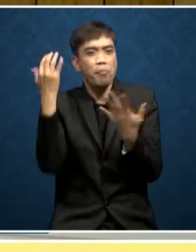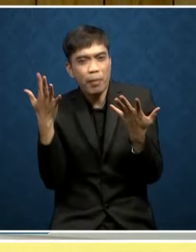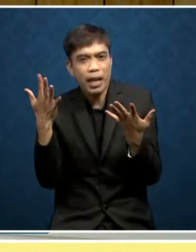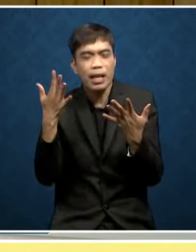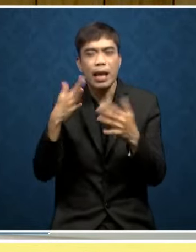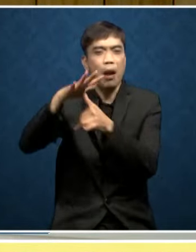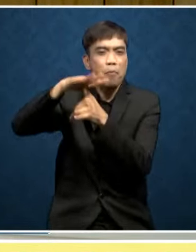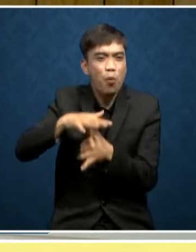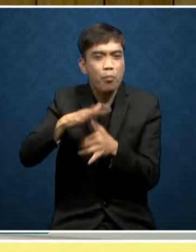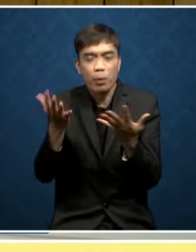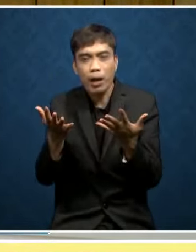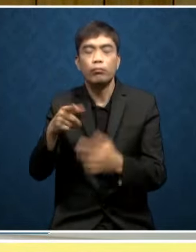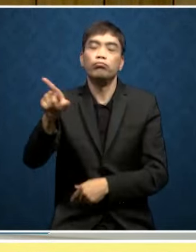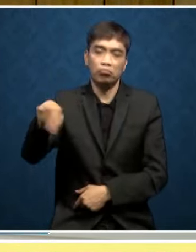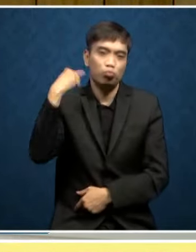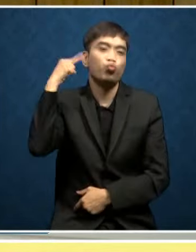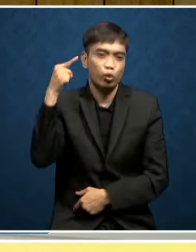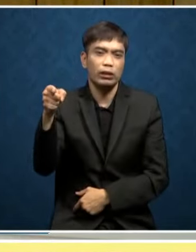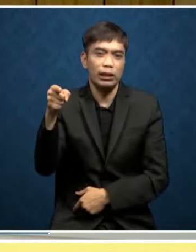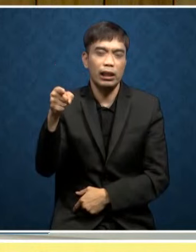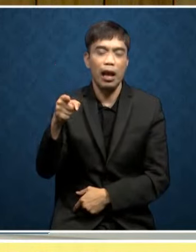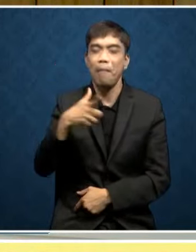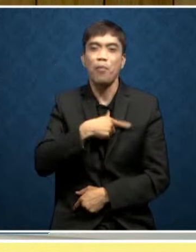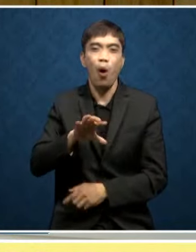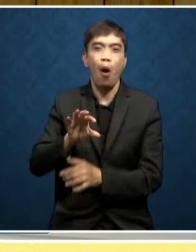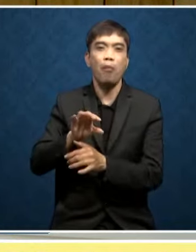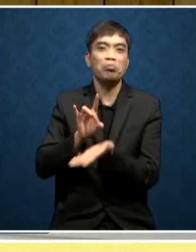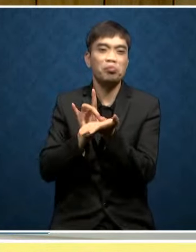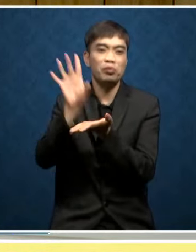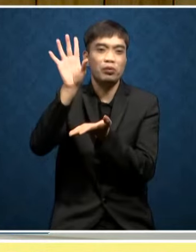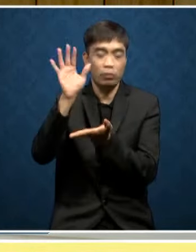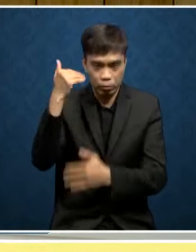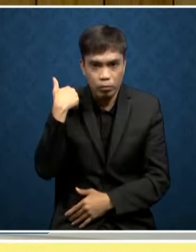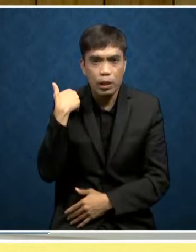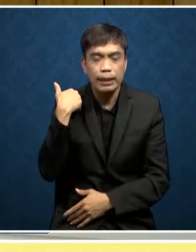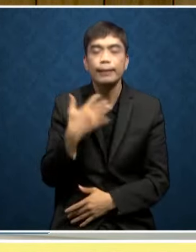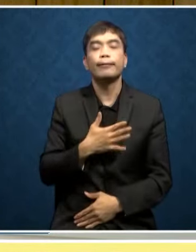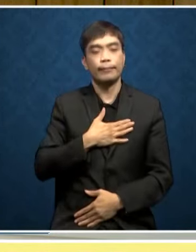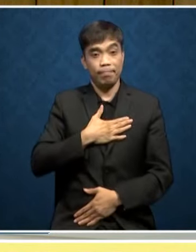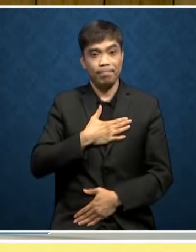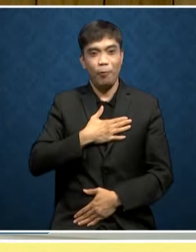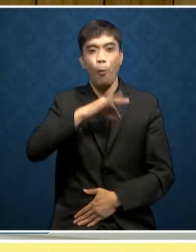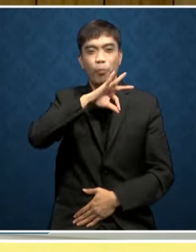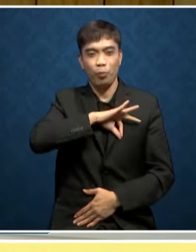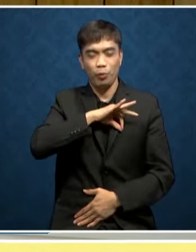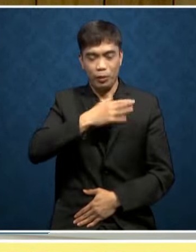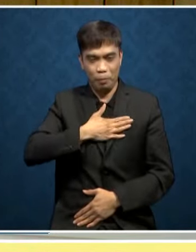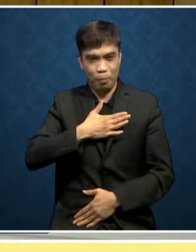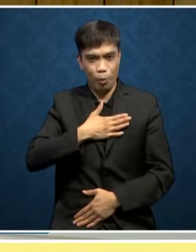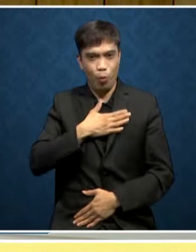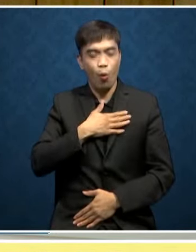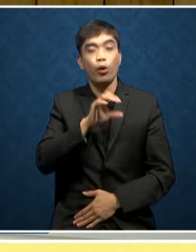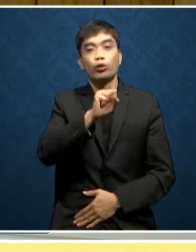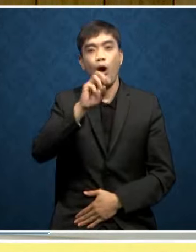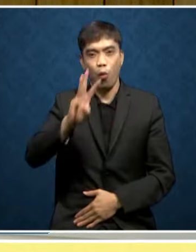ศในการคุกคามโดยเฉพาะในสื่อสังคมออนไลน์ในฐานะวุฒิสมาชิกเราจะต้องไม่อดท